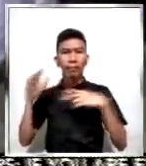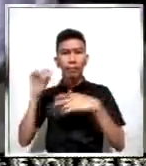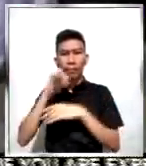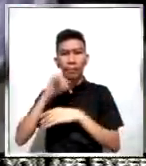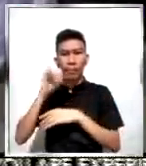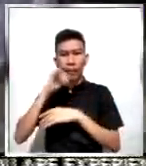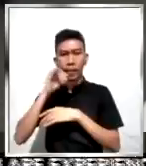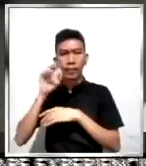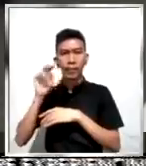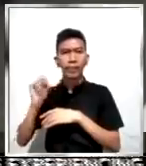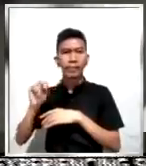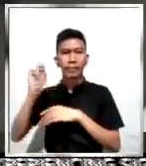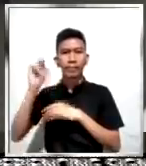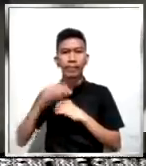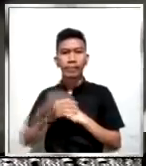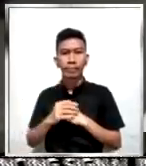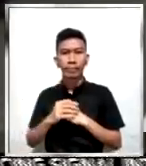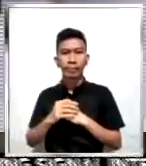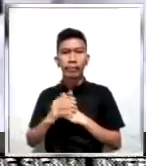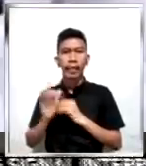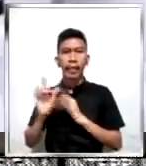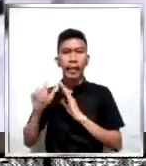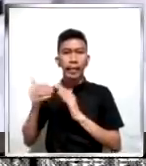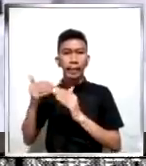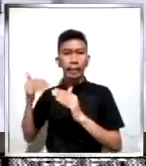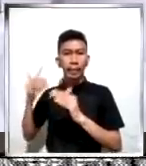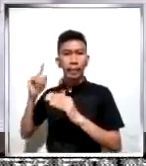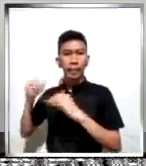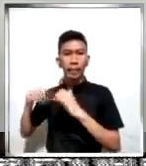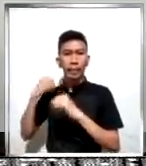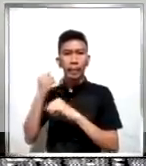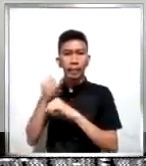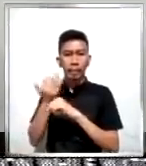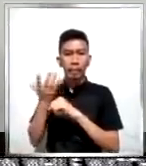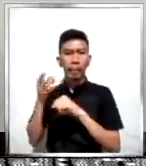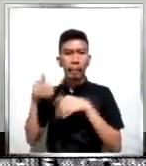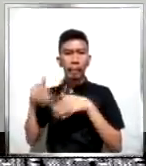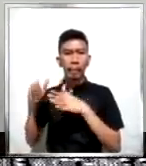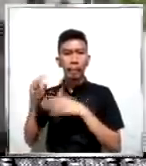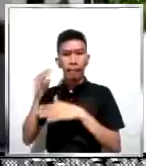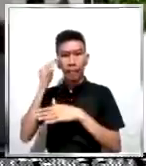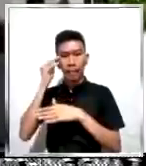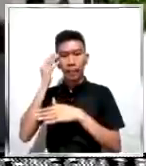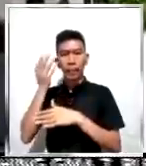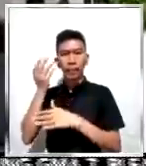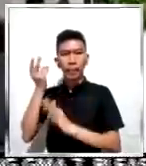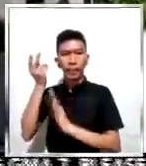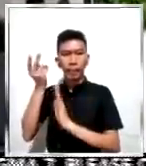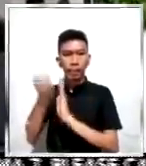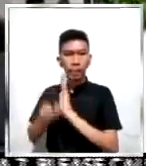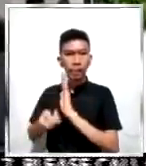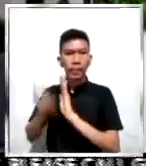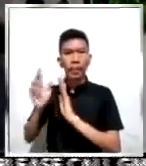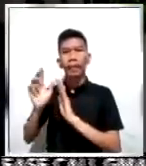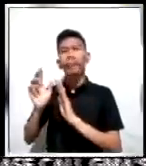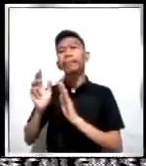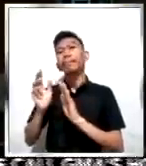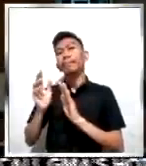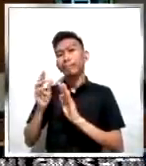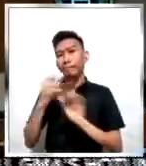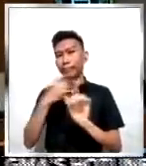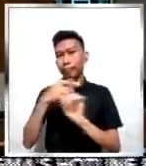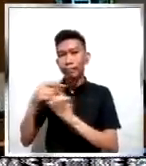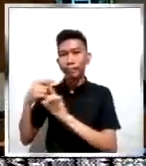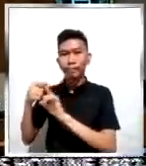Isang taon bago nito, pinayagan naman niya ang paglilibing kay Marcos sa libingan ng mga bayani sa kabila ng pagtutol ng ilang sektor.